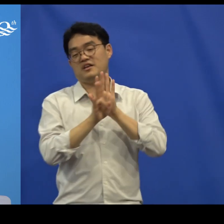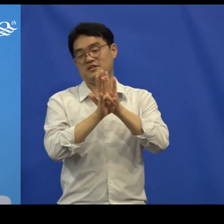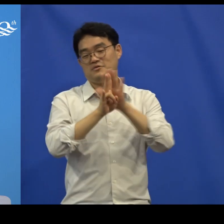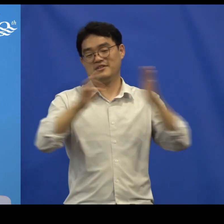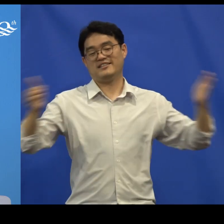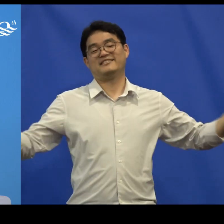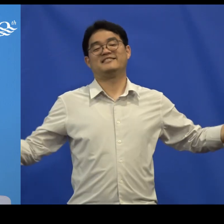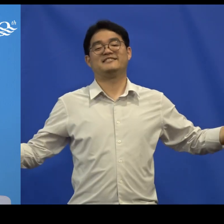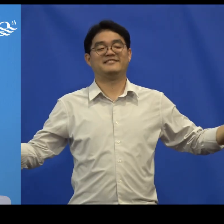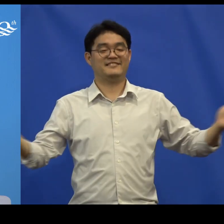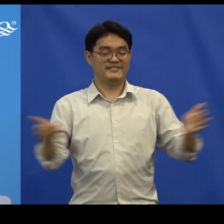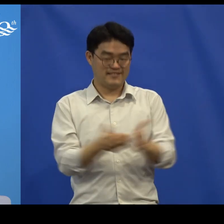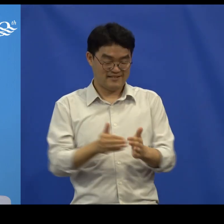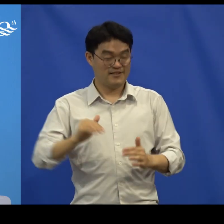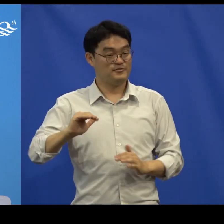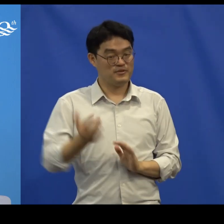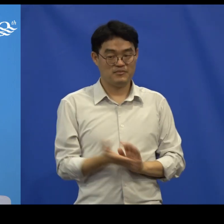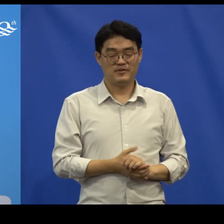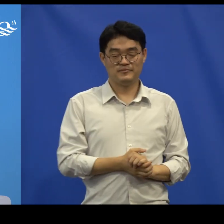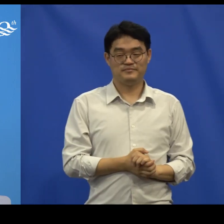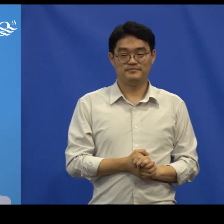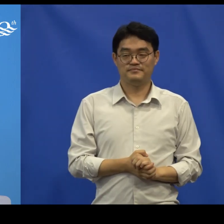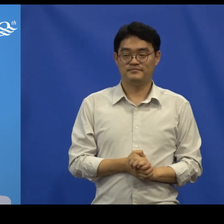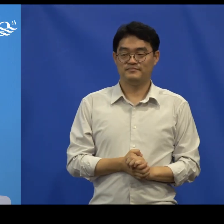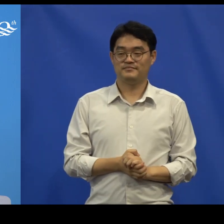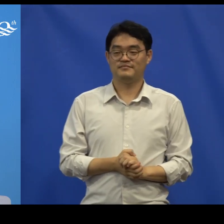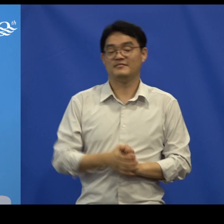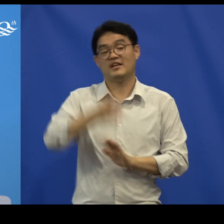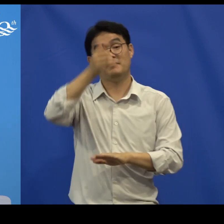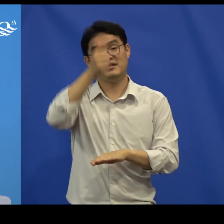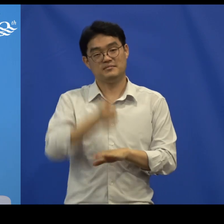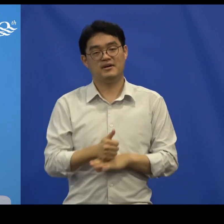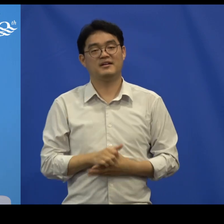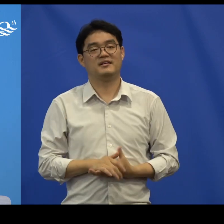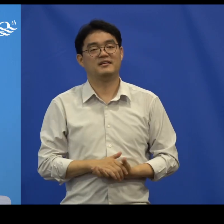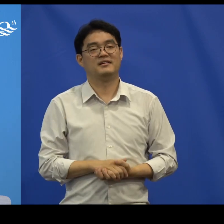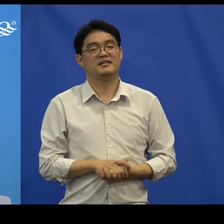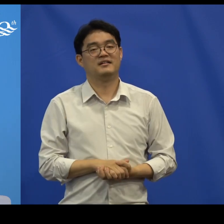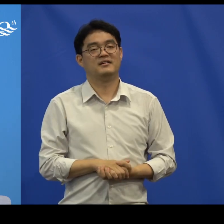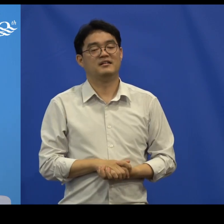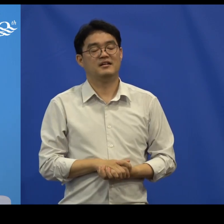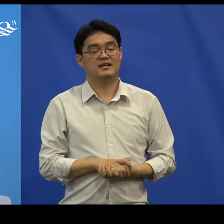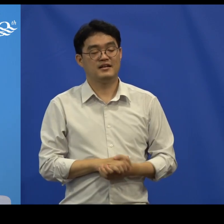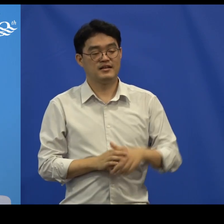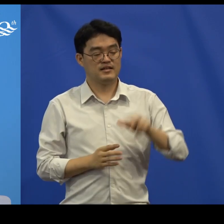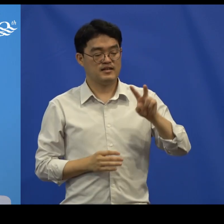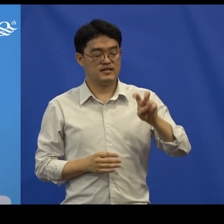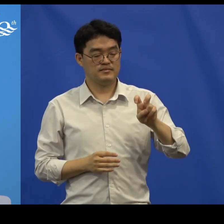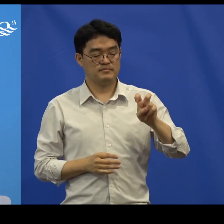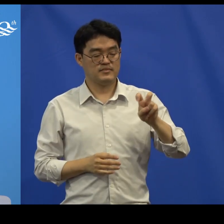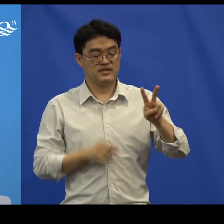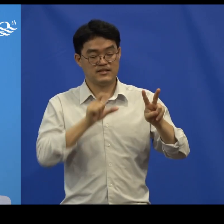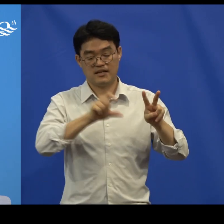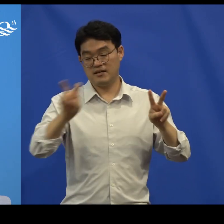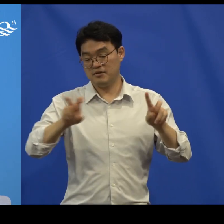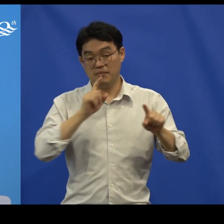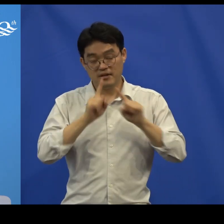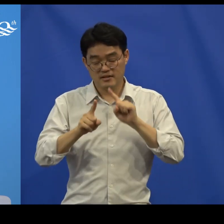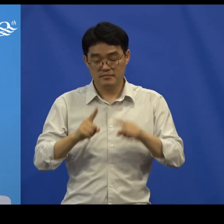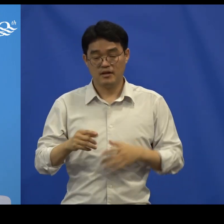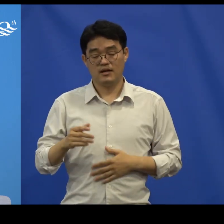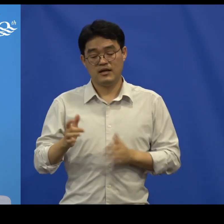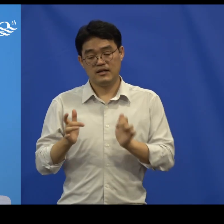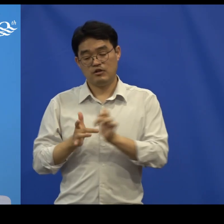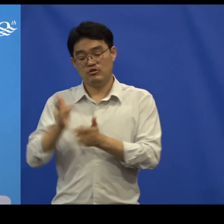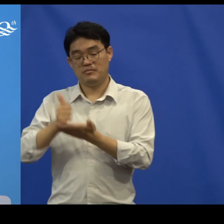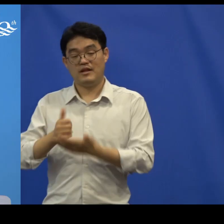것입니다. 그러면서 오늘 이 마지막 여러분 이 20절에도 내가 진실로 속히 오리라